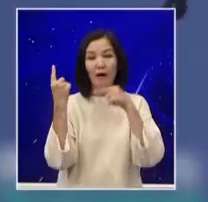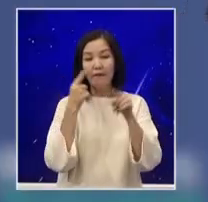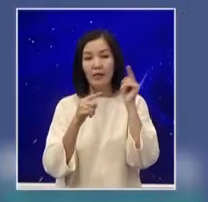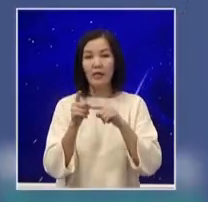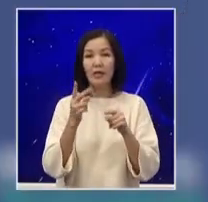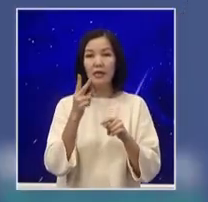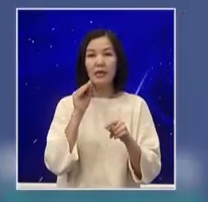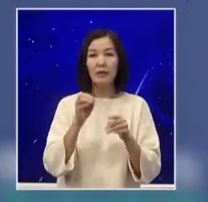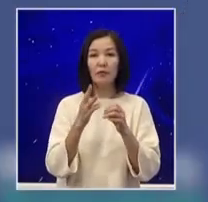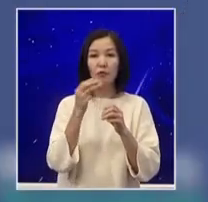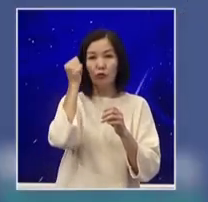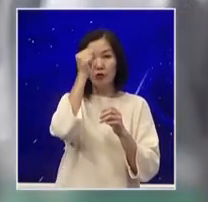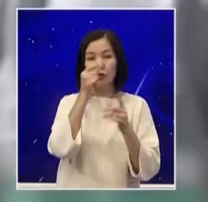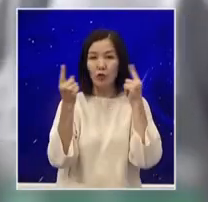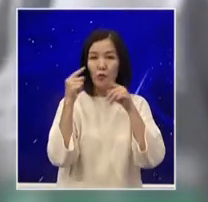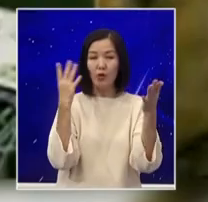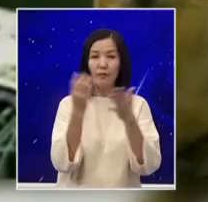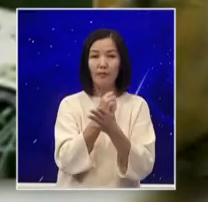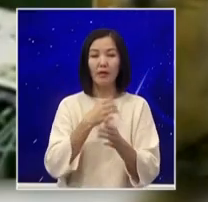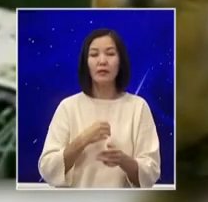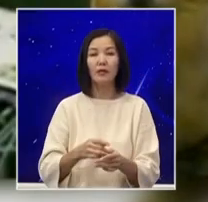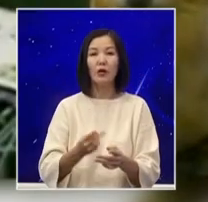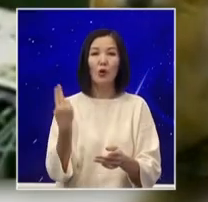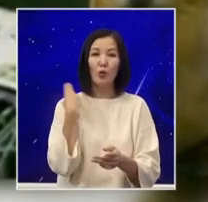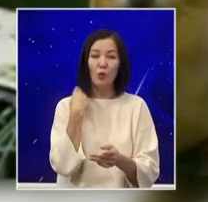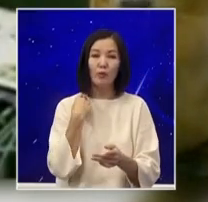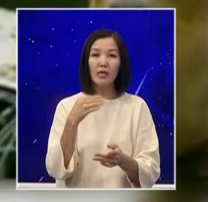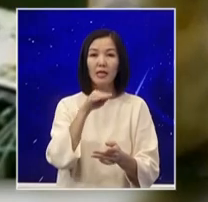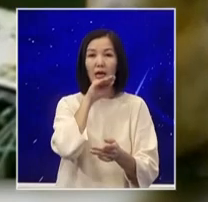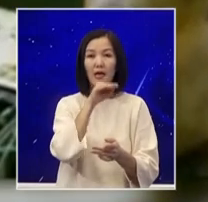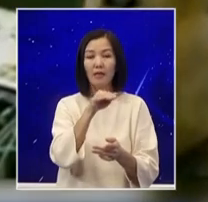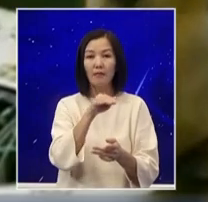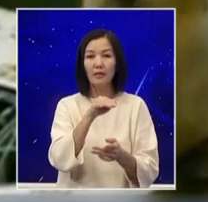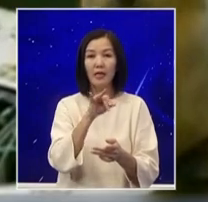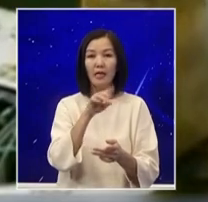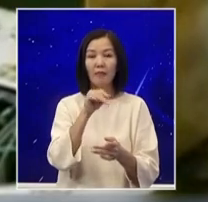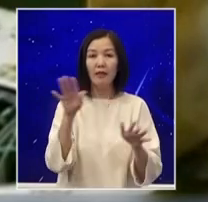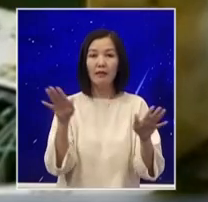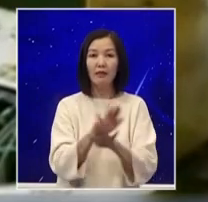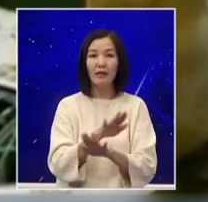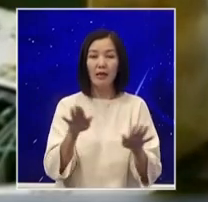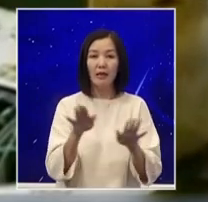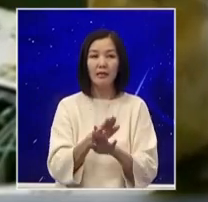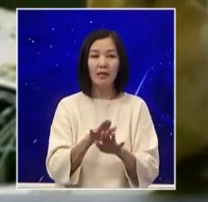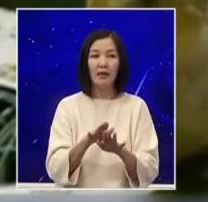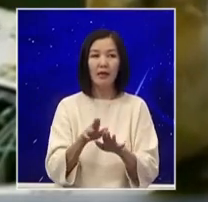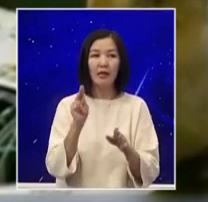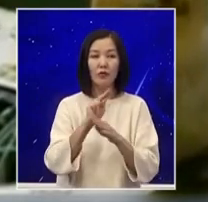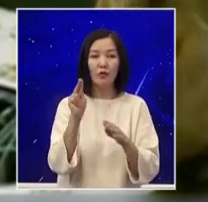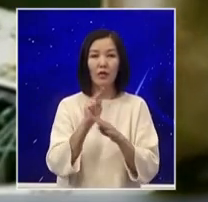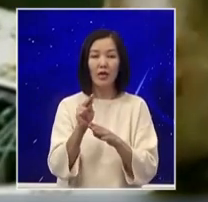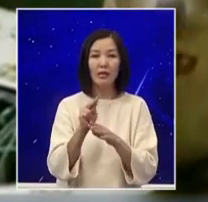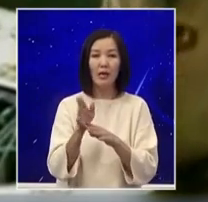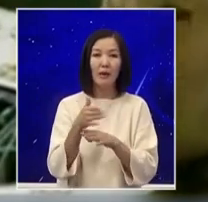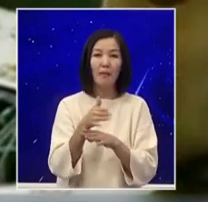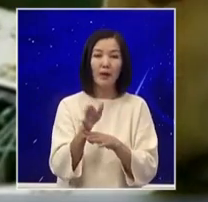жобаны 2013 жылы ойлап тапқан. Ұлыбритания ғалымдары итбалықтарға ән айтуды үйретті. Зола, Дженнис және Гэндальф